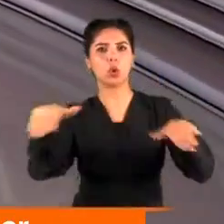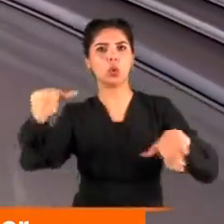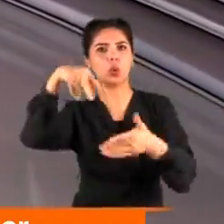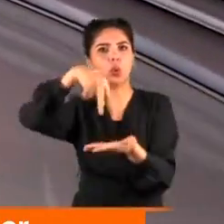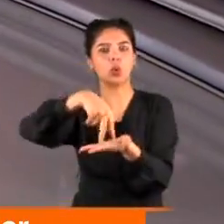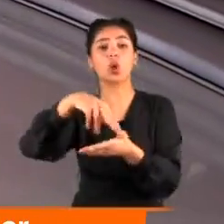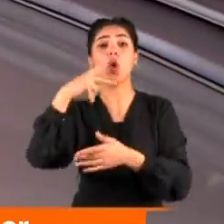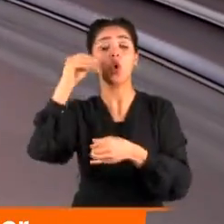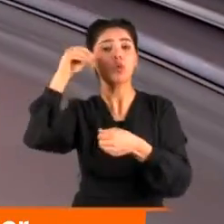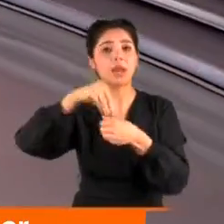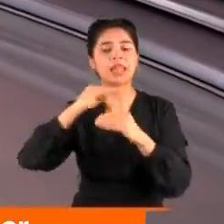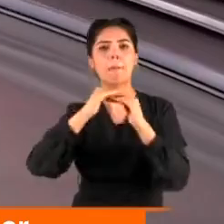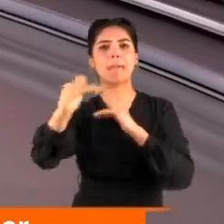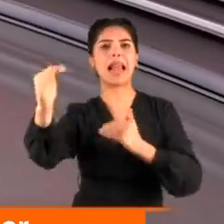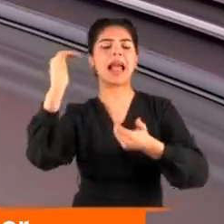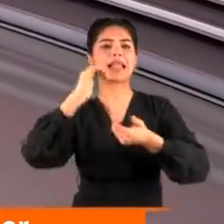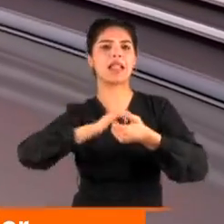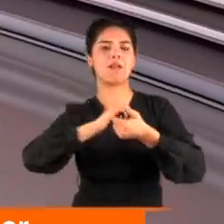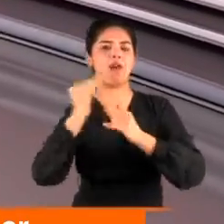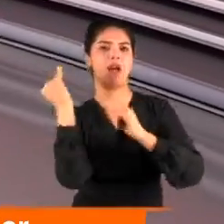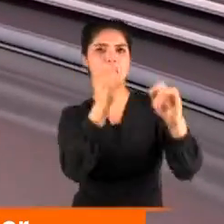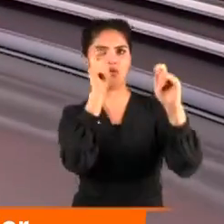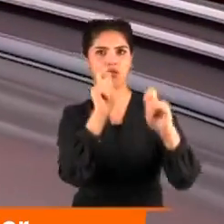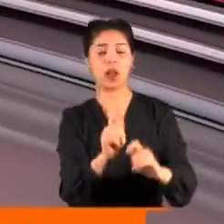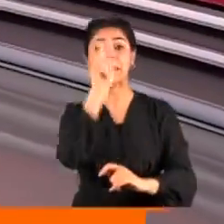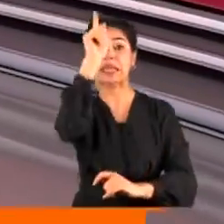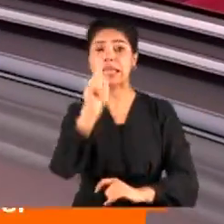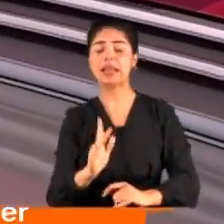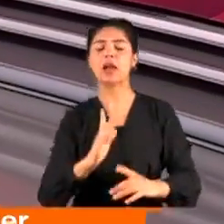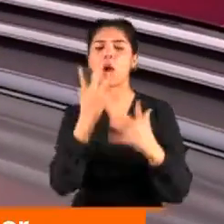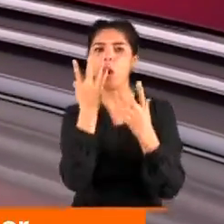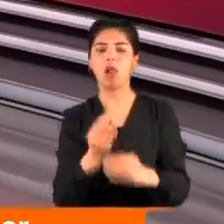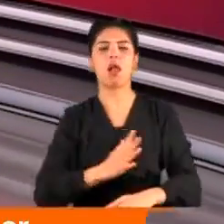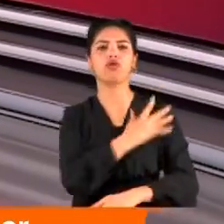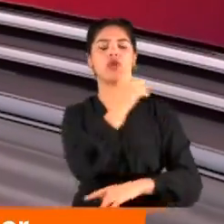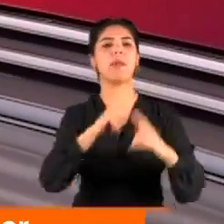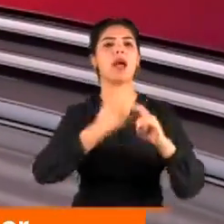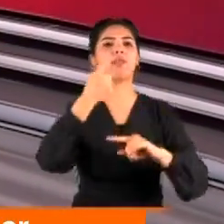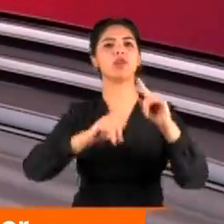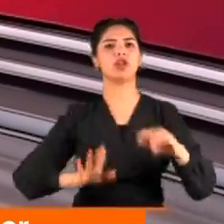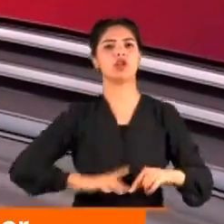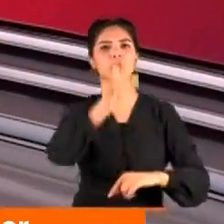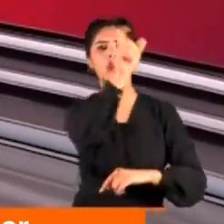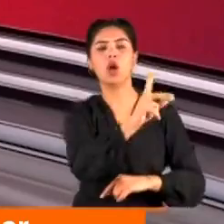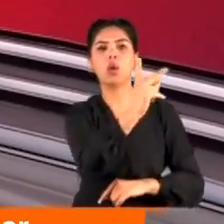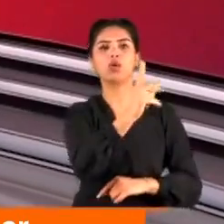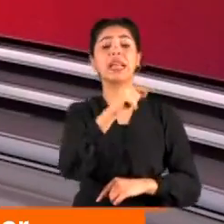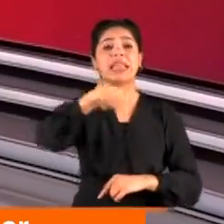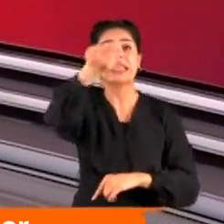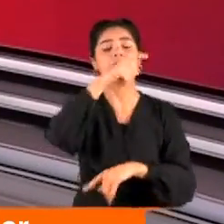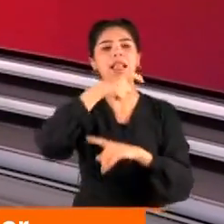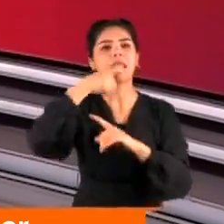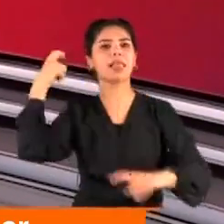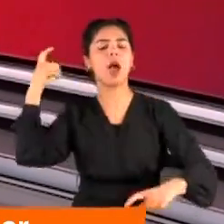kürsüdeydi. Konuşmasında Millet İttifakı'nı eleştirdi. İlk olarak CHP Genel Başkanı Kılıçdaroğlu'na sizin tarihiniz yüksek faizle